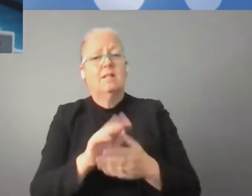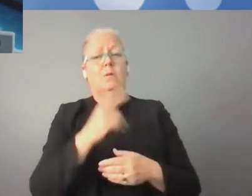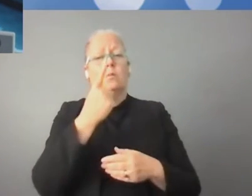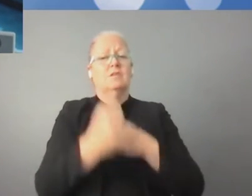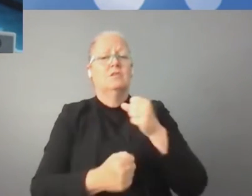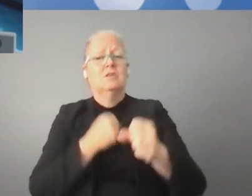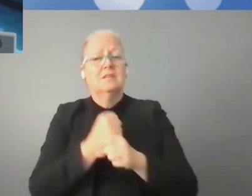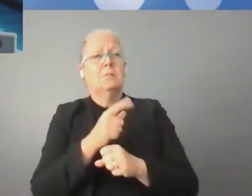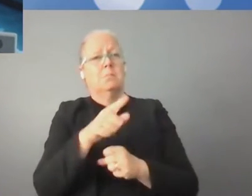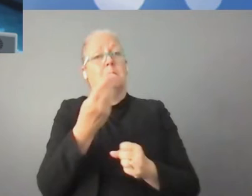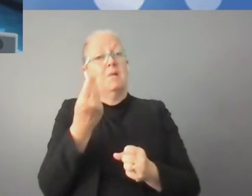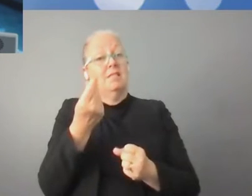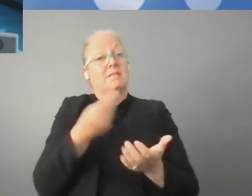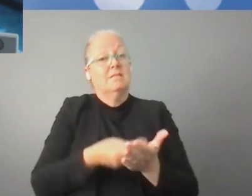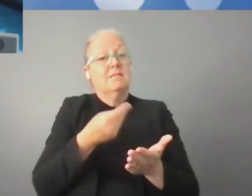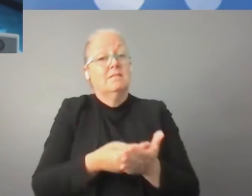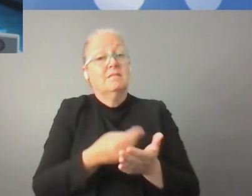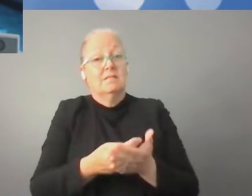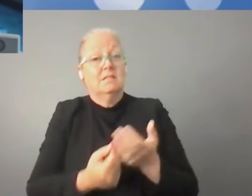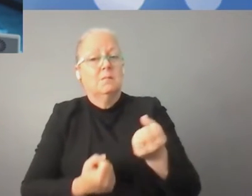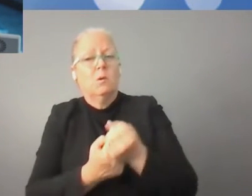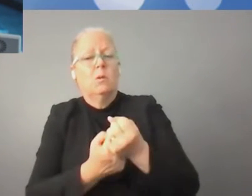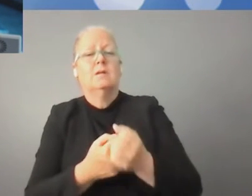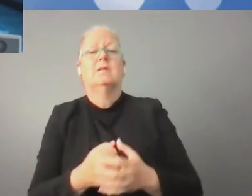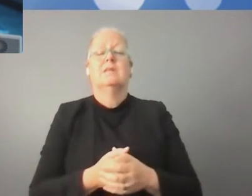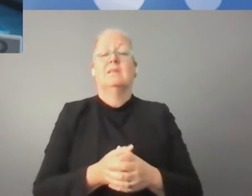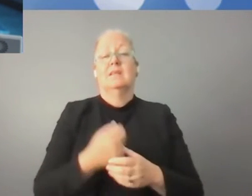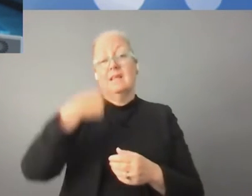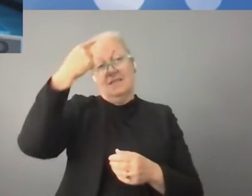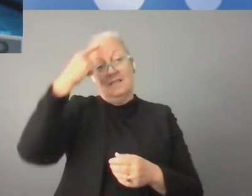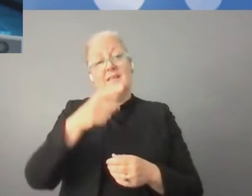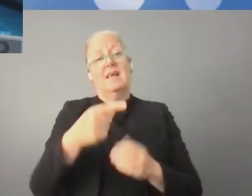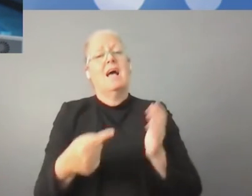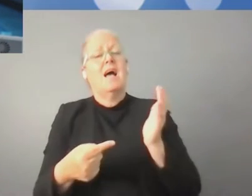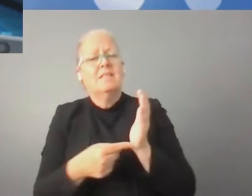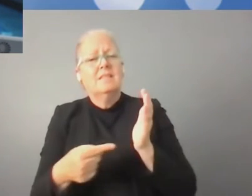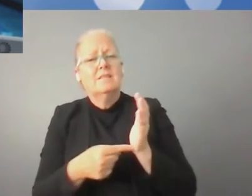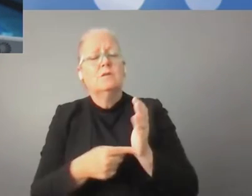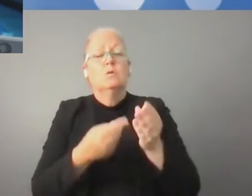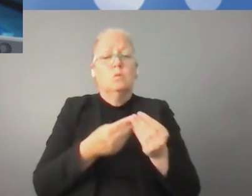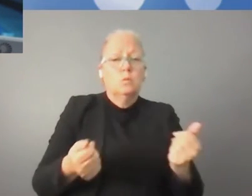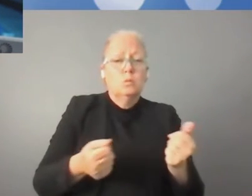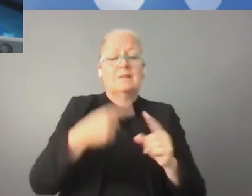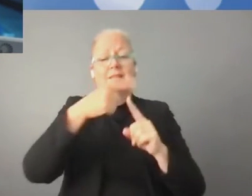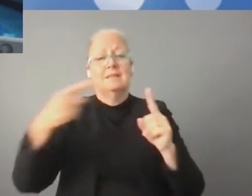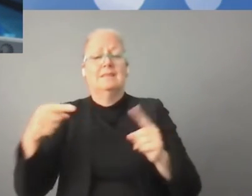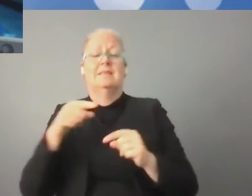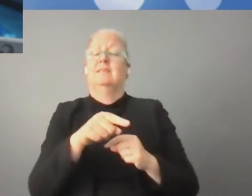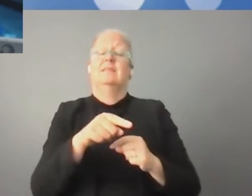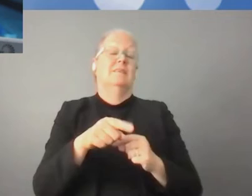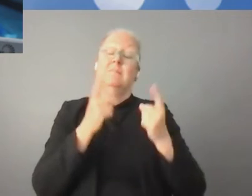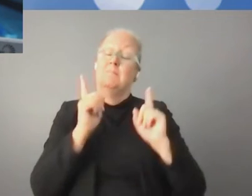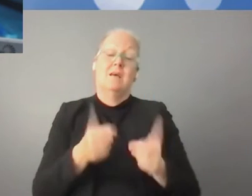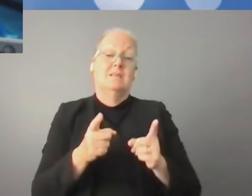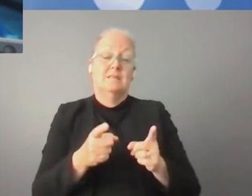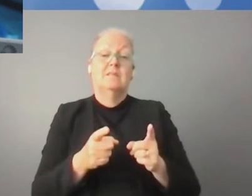грантов. В ходе этих конкурсов выявляются те предприятия, которые внедряют самые инновационные цифровые решения